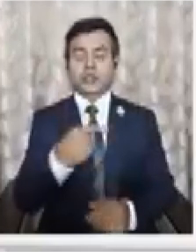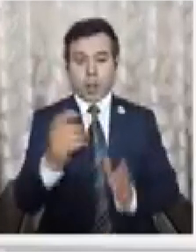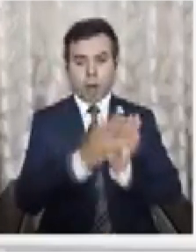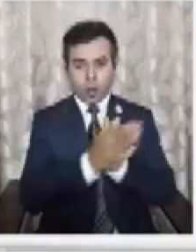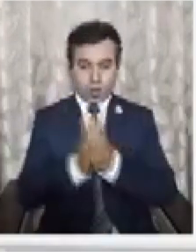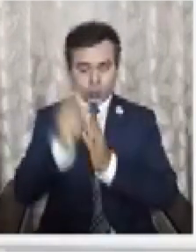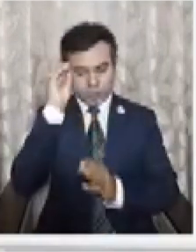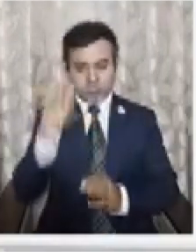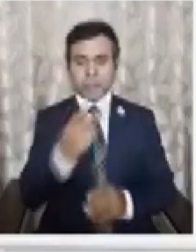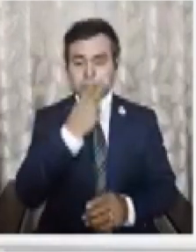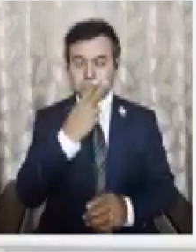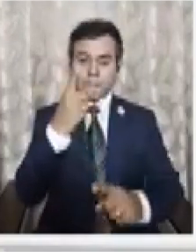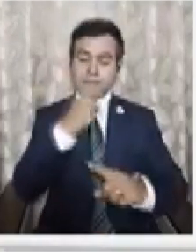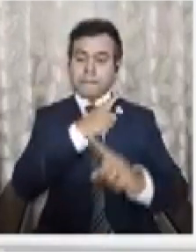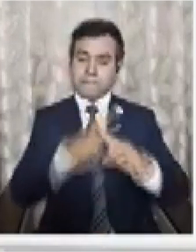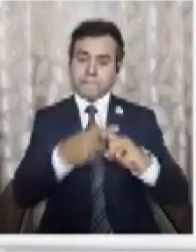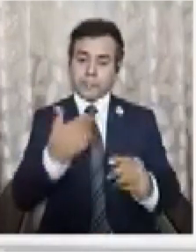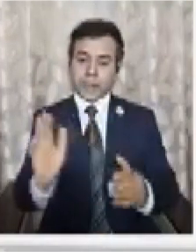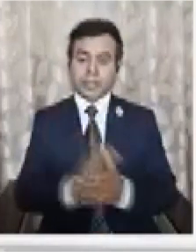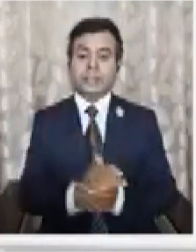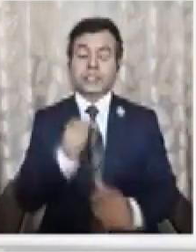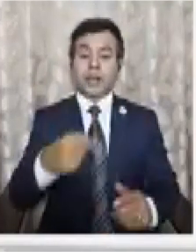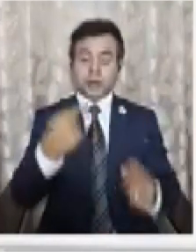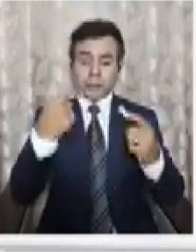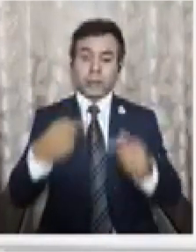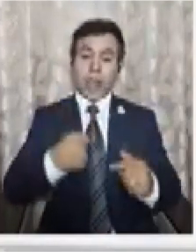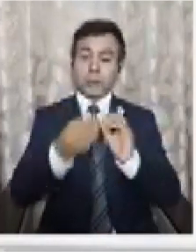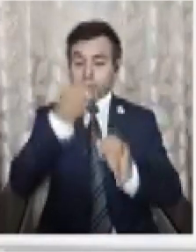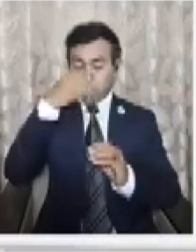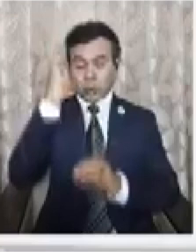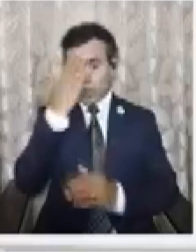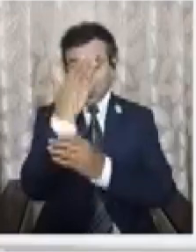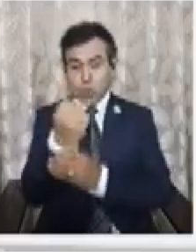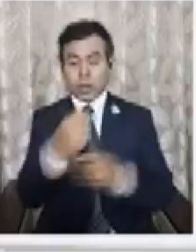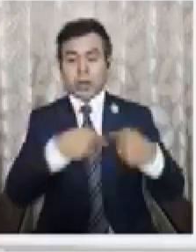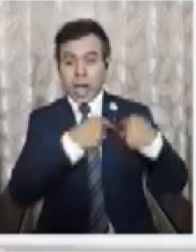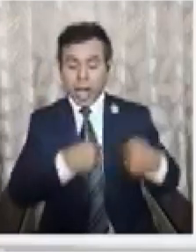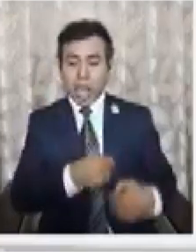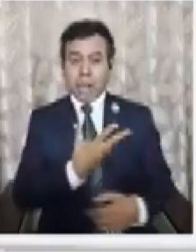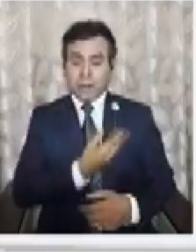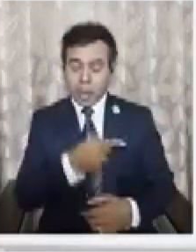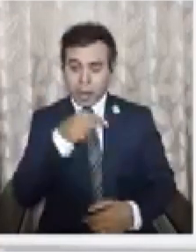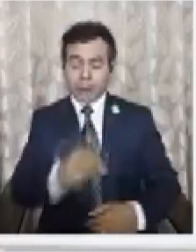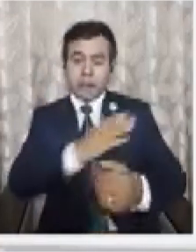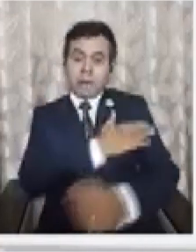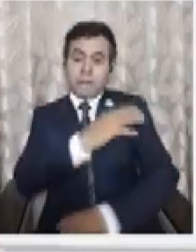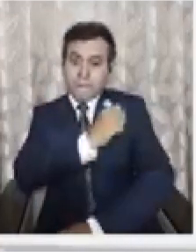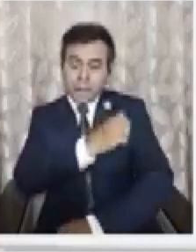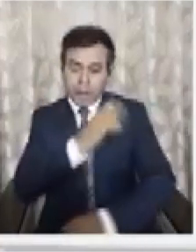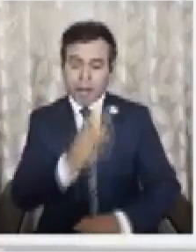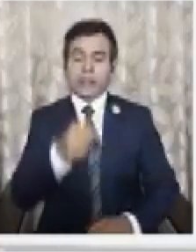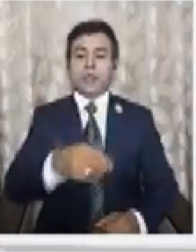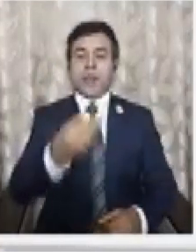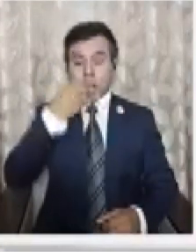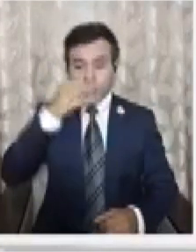বিশেষ করে করোনা ভাইরাস ঝুঁকির জন্য ধূমপান একটি অনুষঙ্গ। এবং যারা অসংক্রামক ব্যাধিতে ভুগছেন তারা